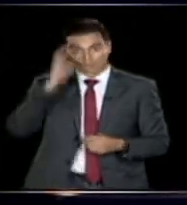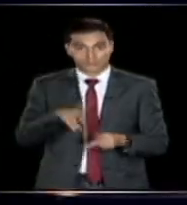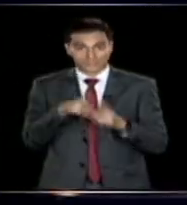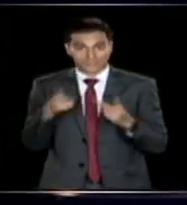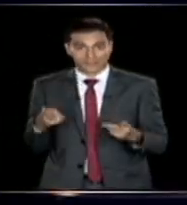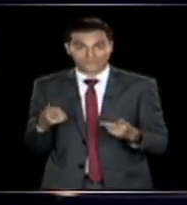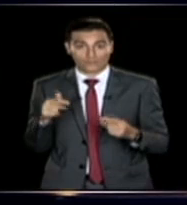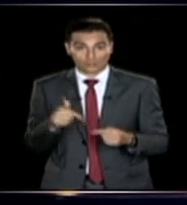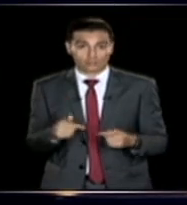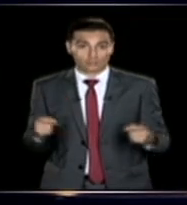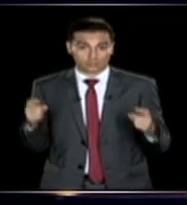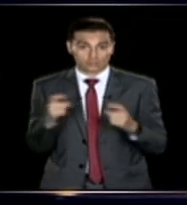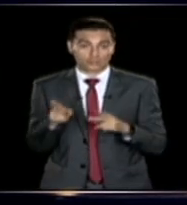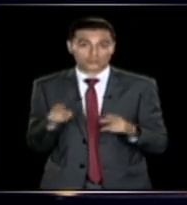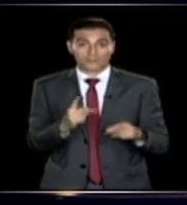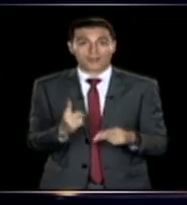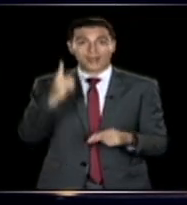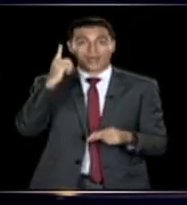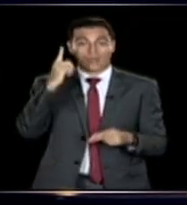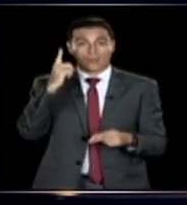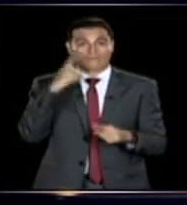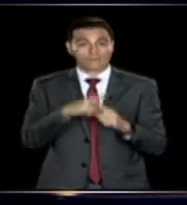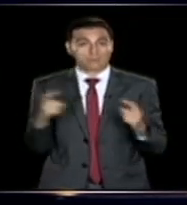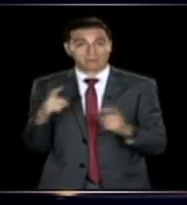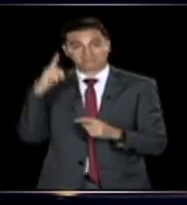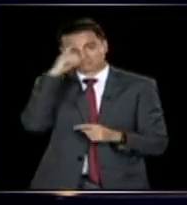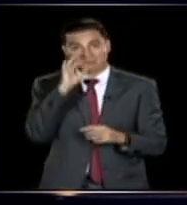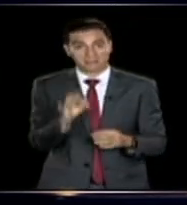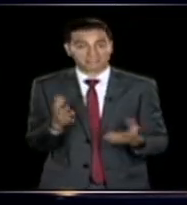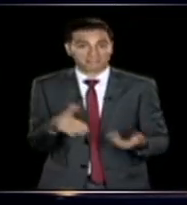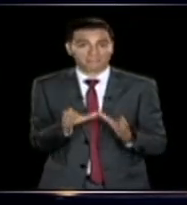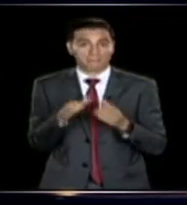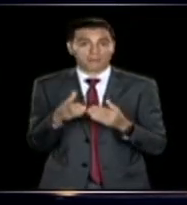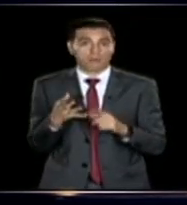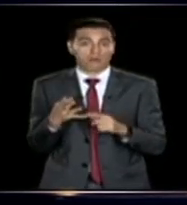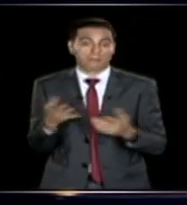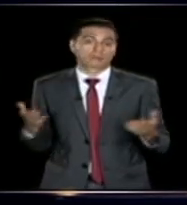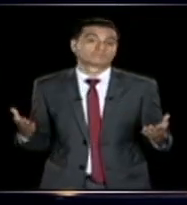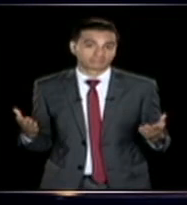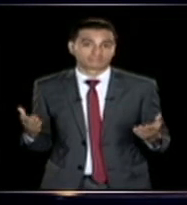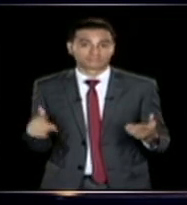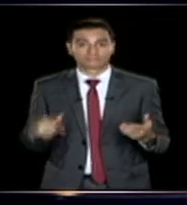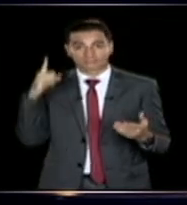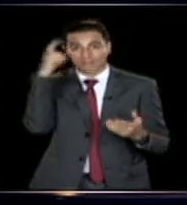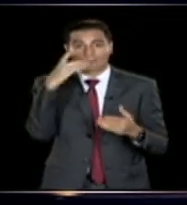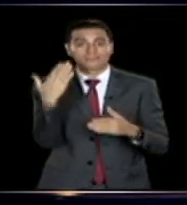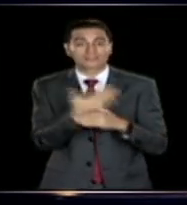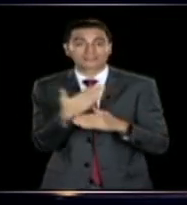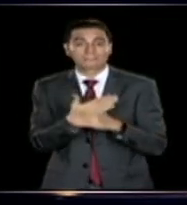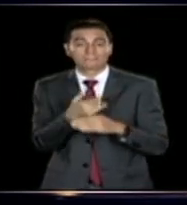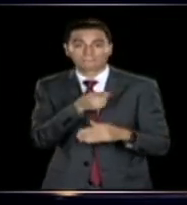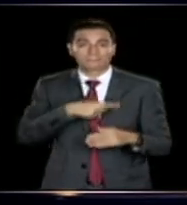العباقرة قادرون باختلاف الموسم الأول ومباراة صعبة جدا في المجموعة الرابعة، وصعبة